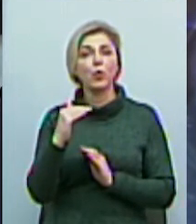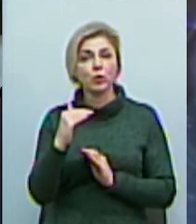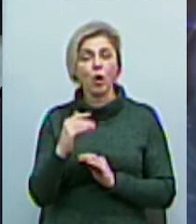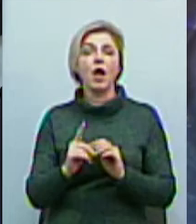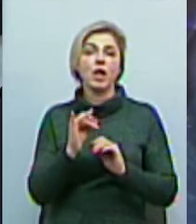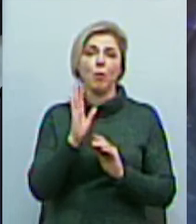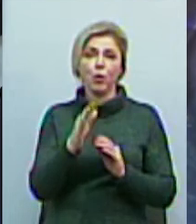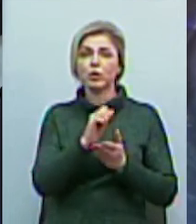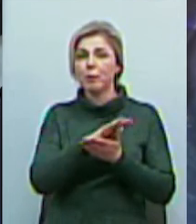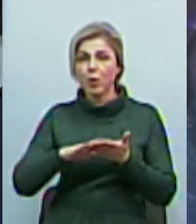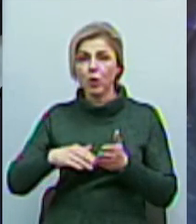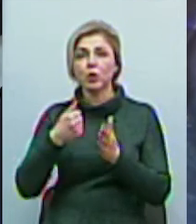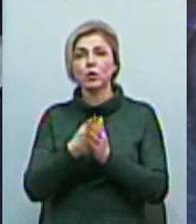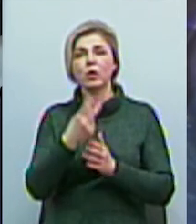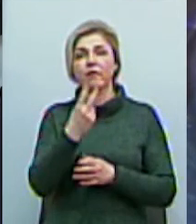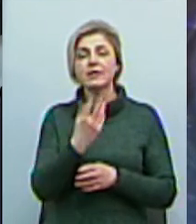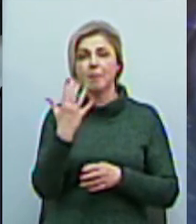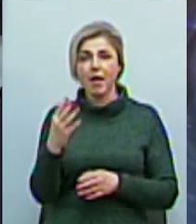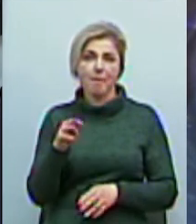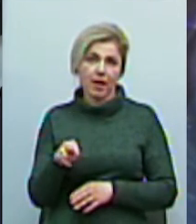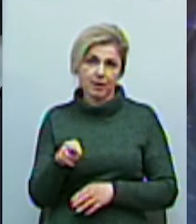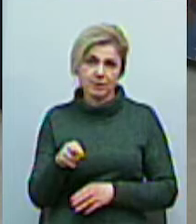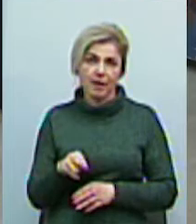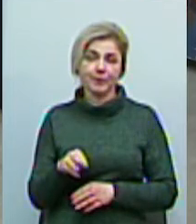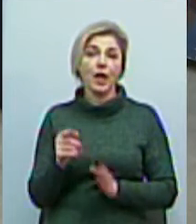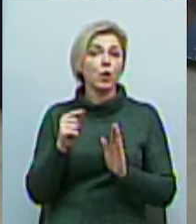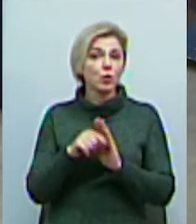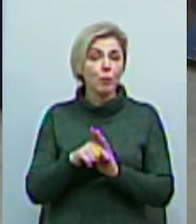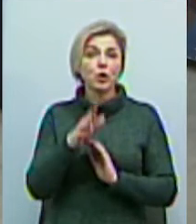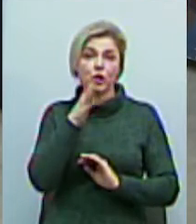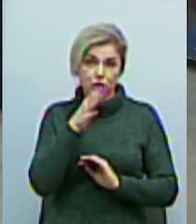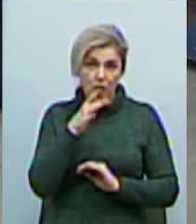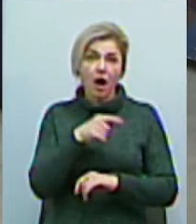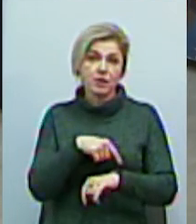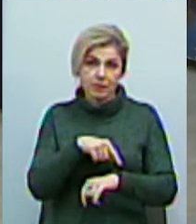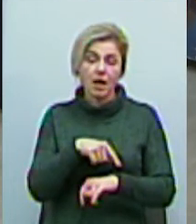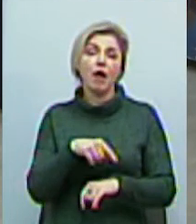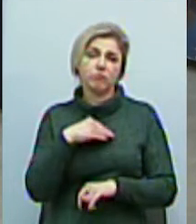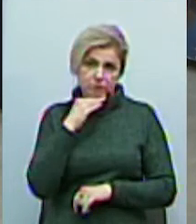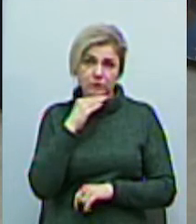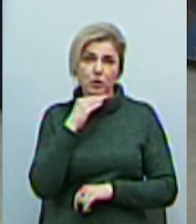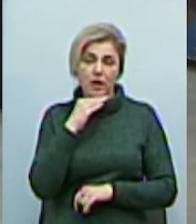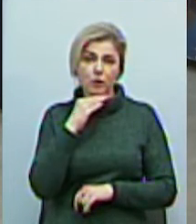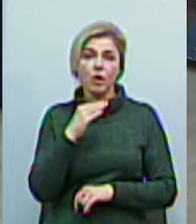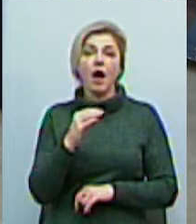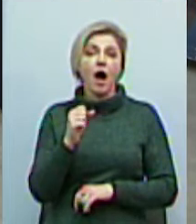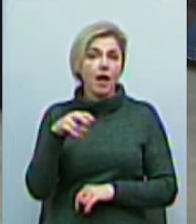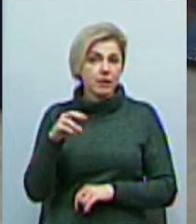тривати до 25 березня. Тобто часу достатньо,